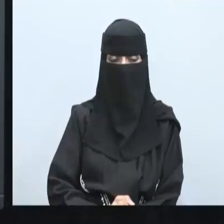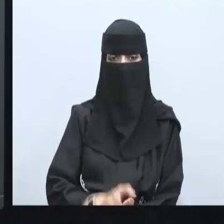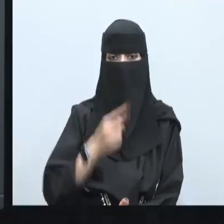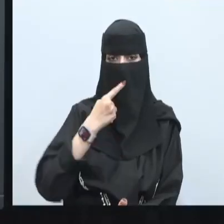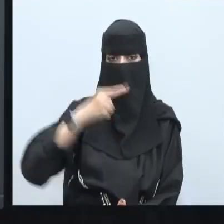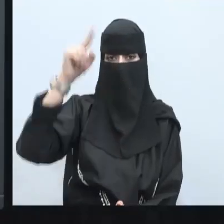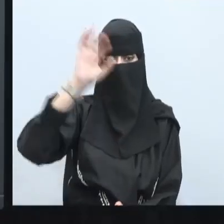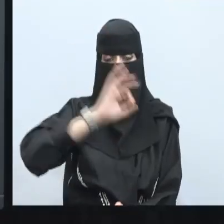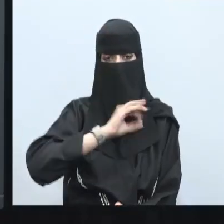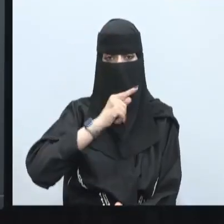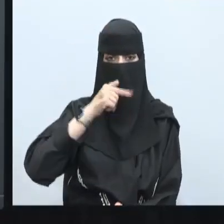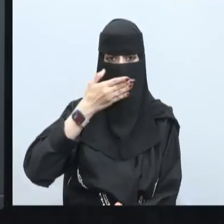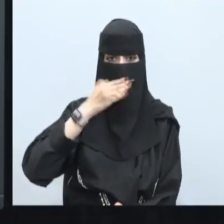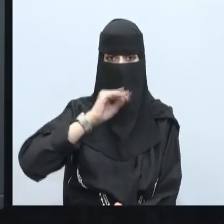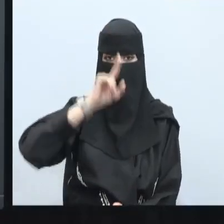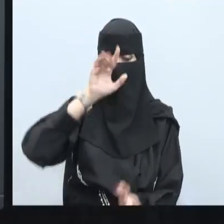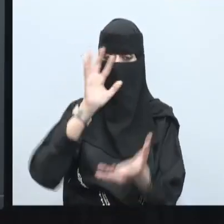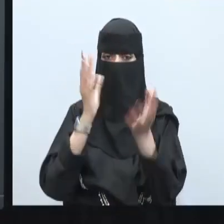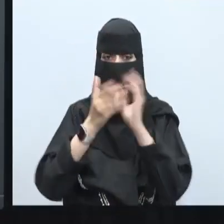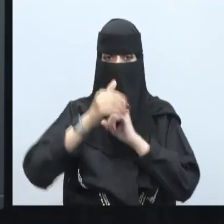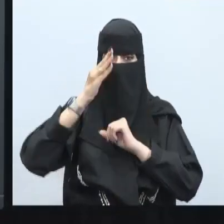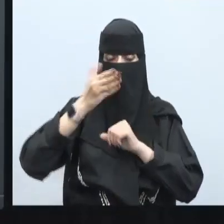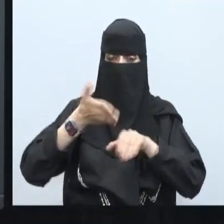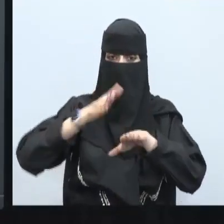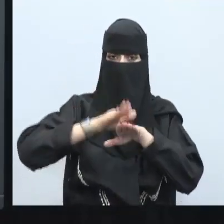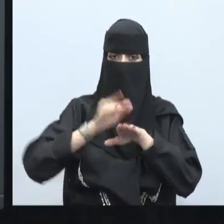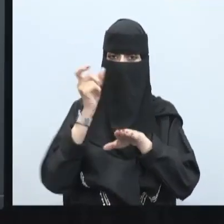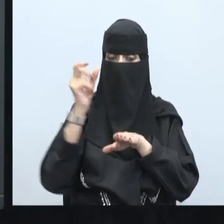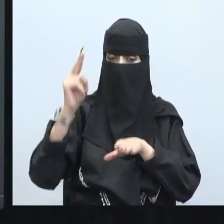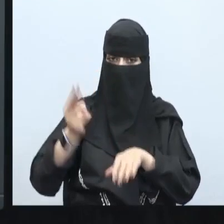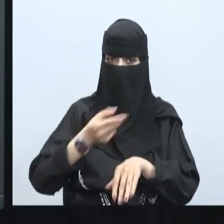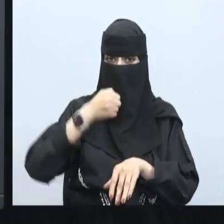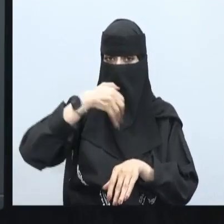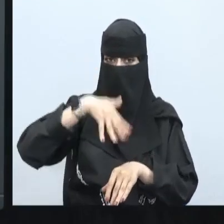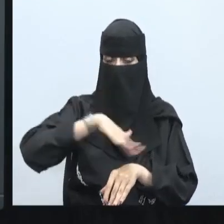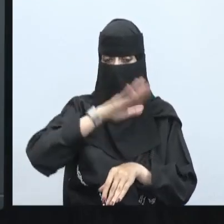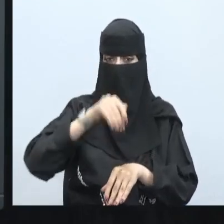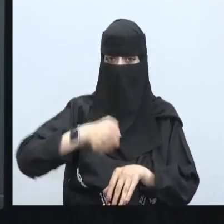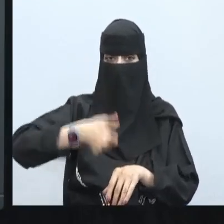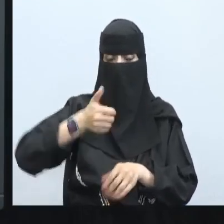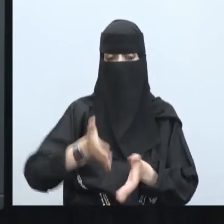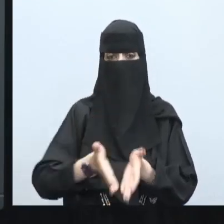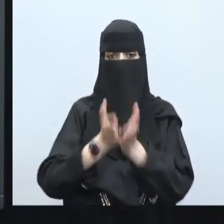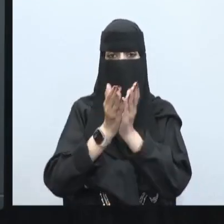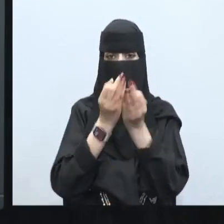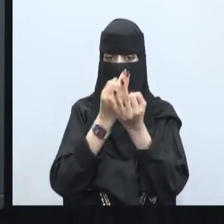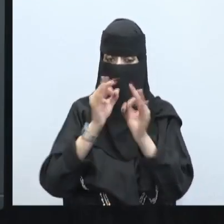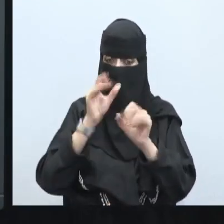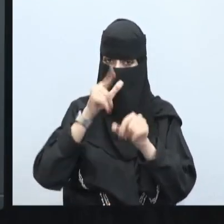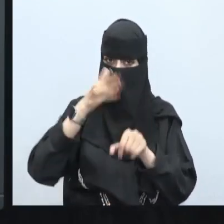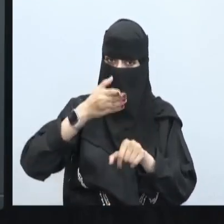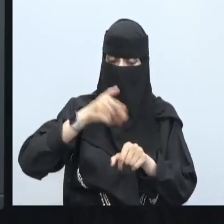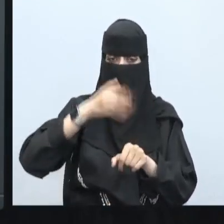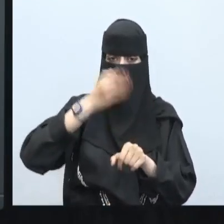بسم الله الرحمن الرحيم الحمد لله رب العالمين والصلاه والسلام على سيدنا ونبينا محمد عليه افضل الصلاه وازكى